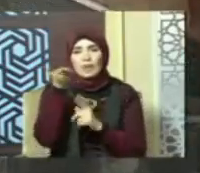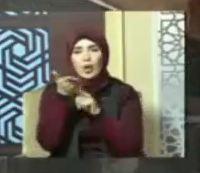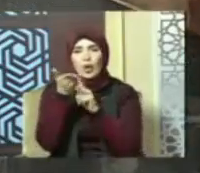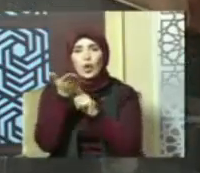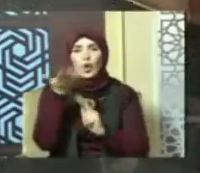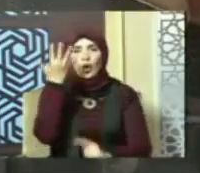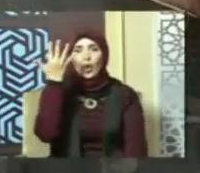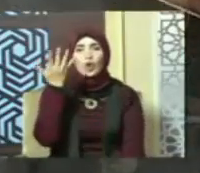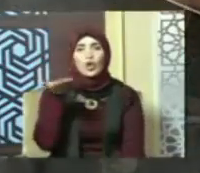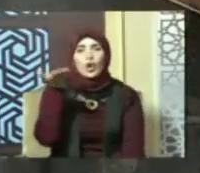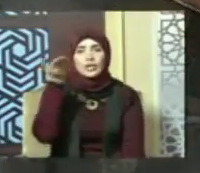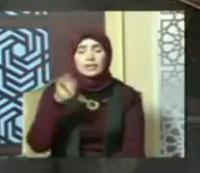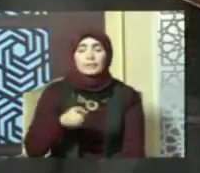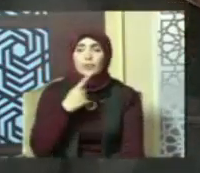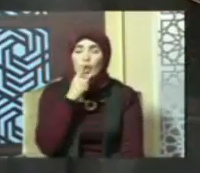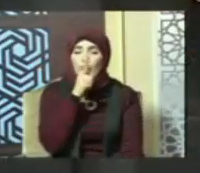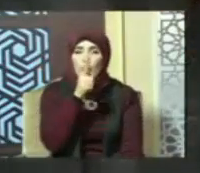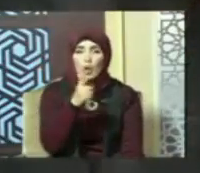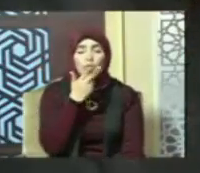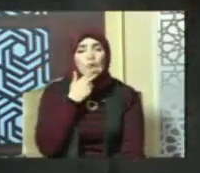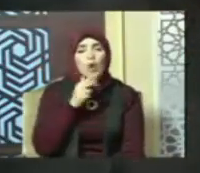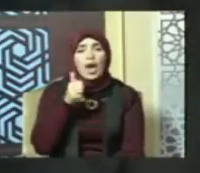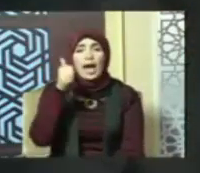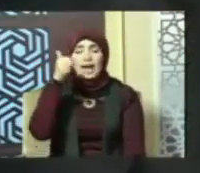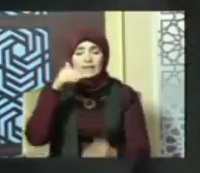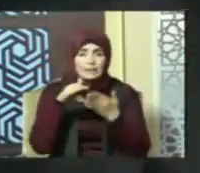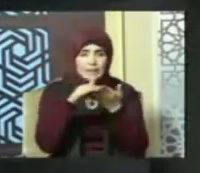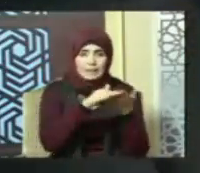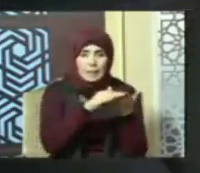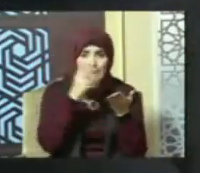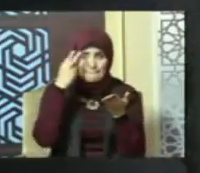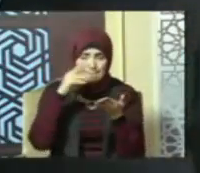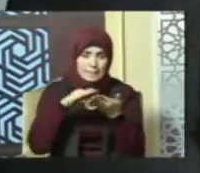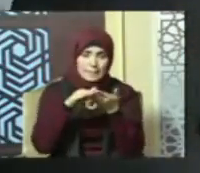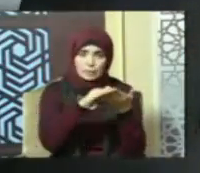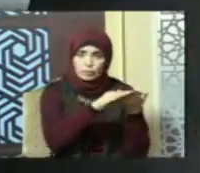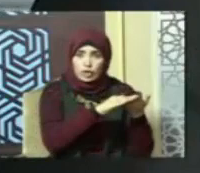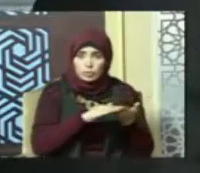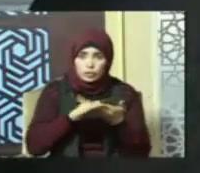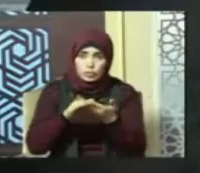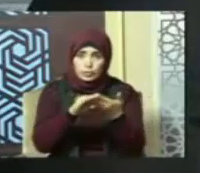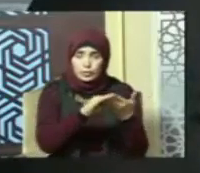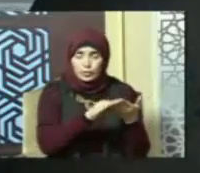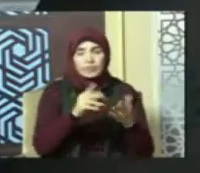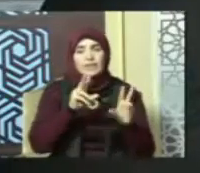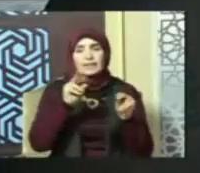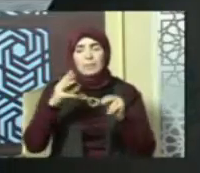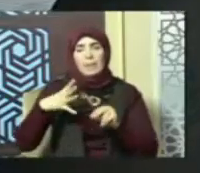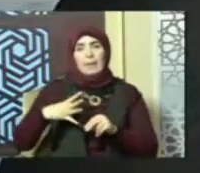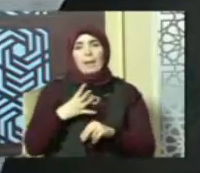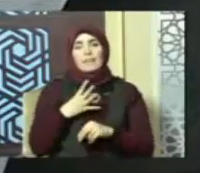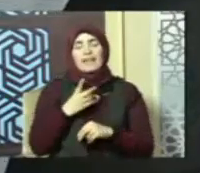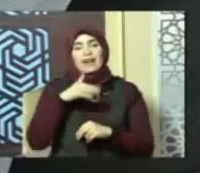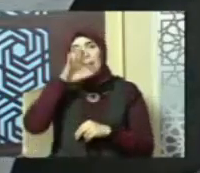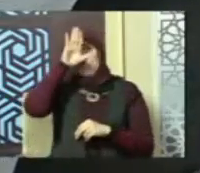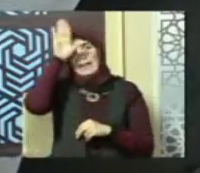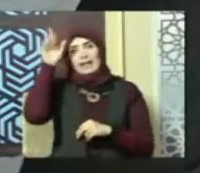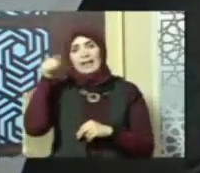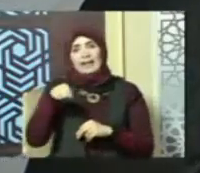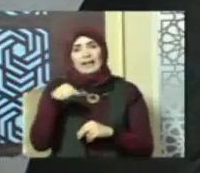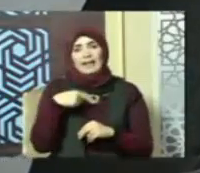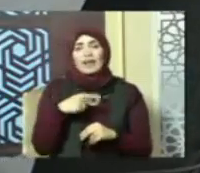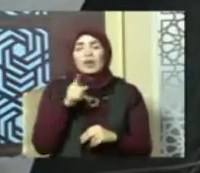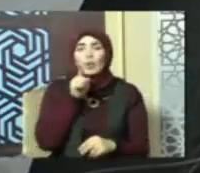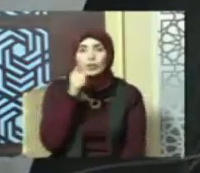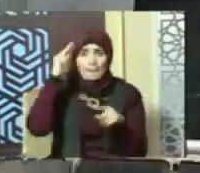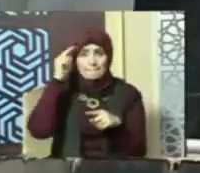قالوا أحسن إلى من شئت تكن أميره، واستغن عن من شئت